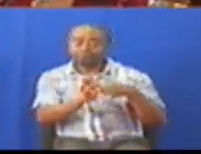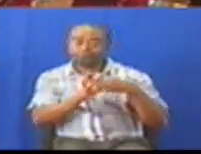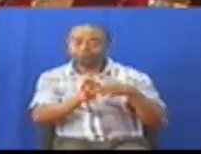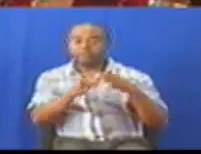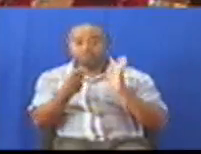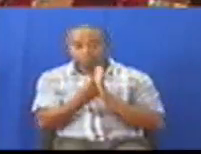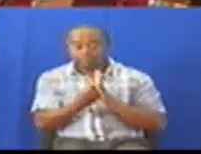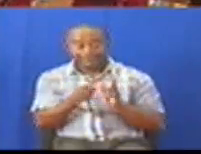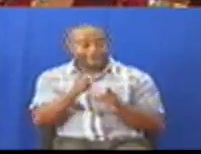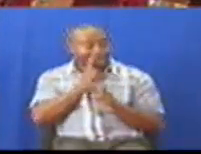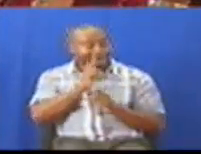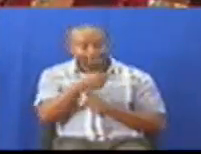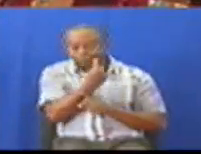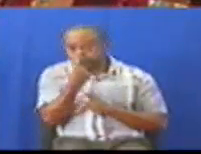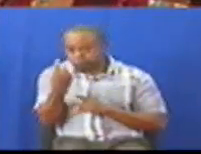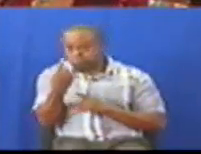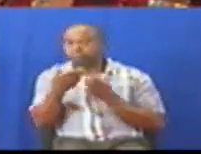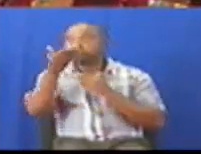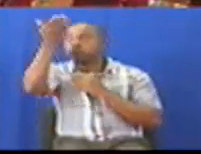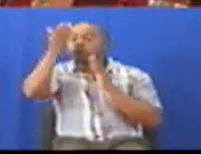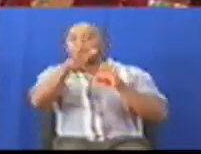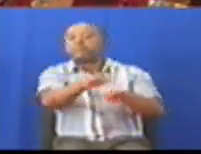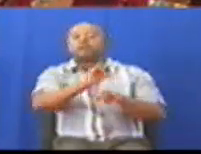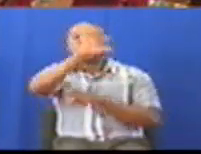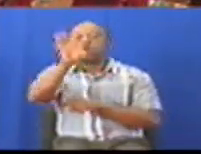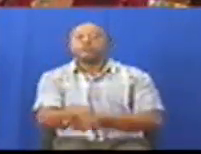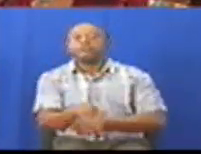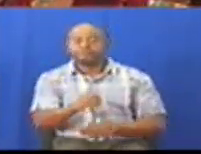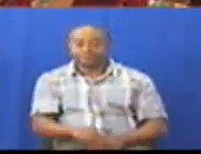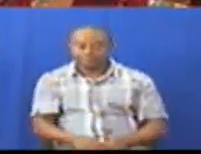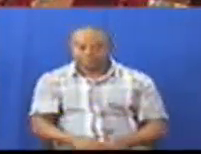mmoja akafika wakati huu. Mungu atubariki wote.